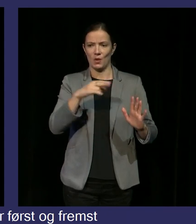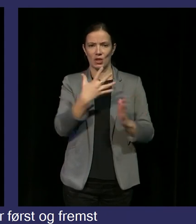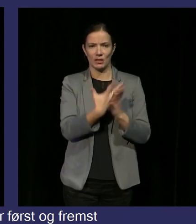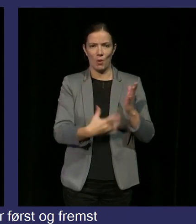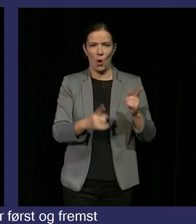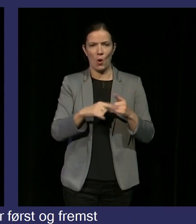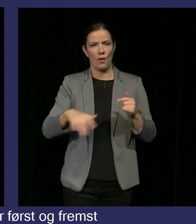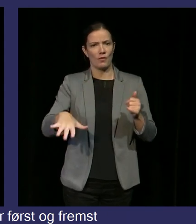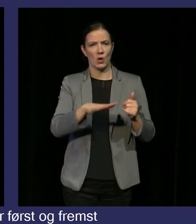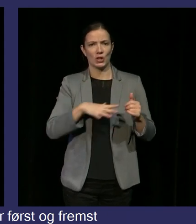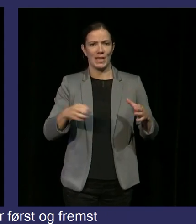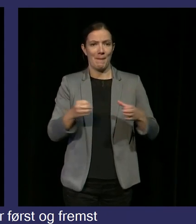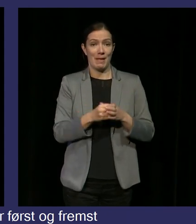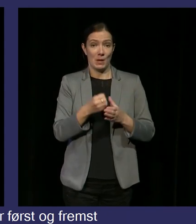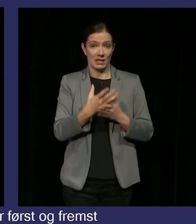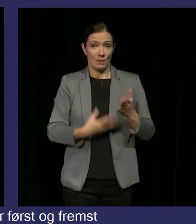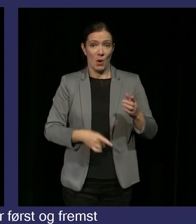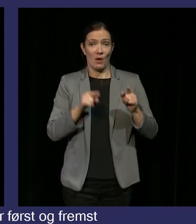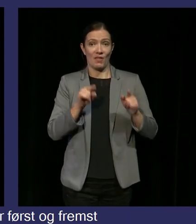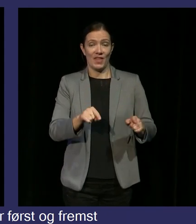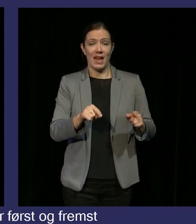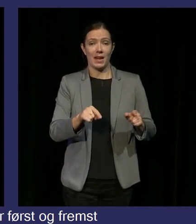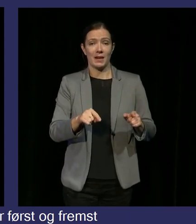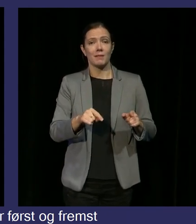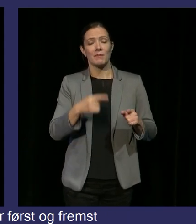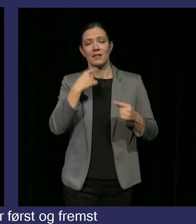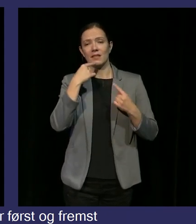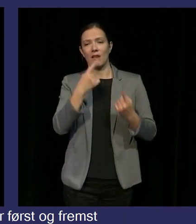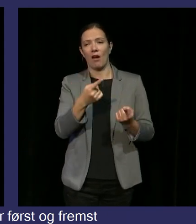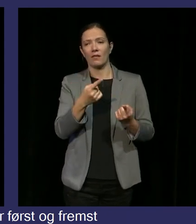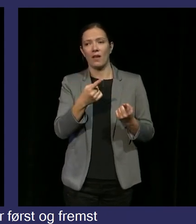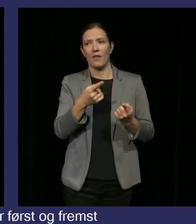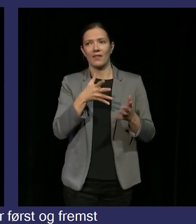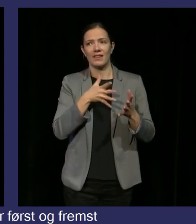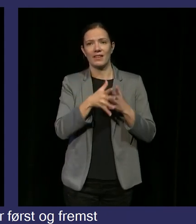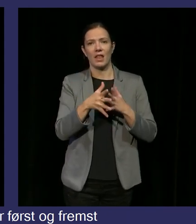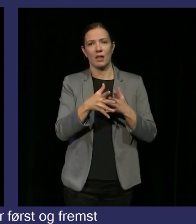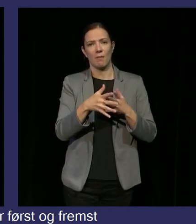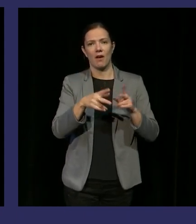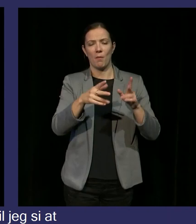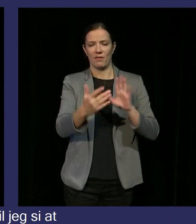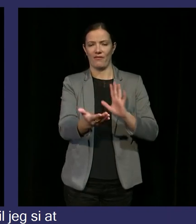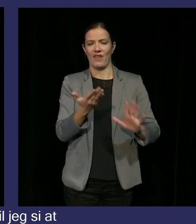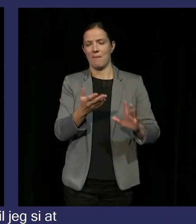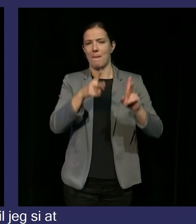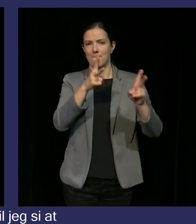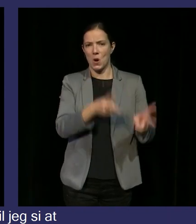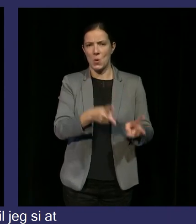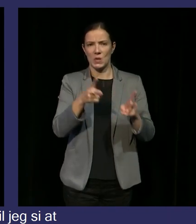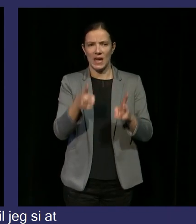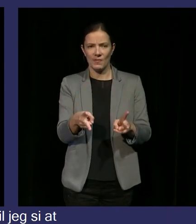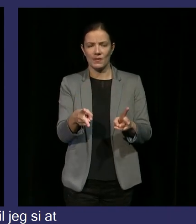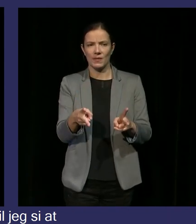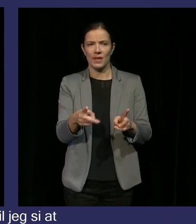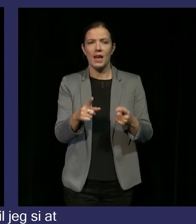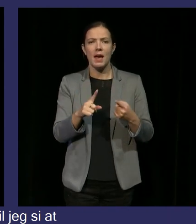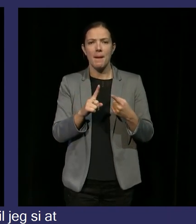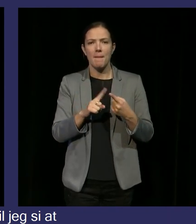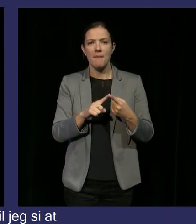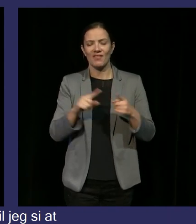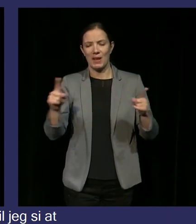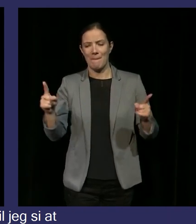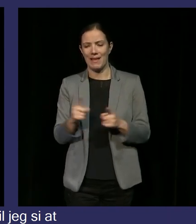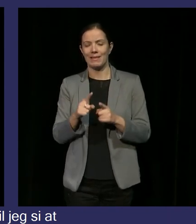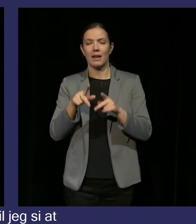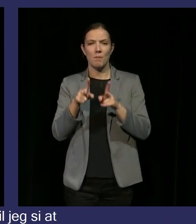nasjonale minoritetsspråk, og det blir først og fremst hevdet gjennom å fremje bruken av dem. Men for de mindre